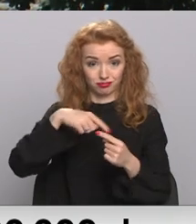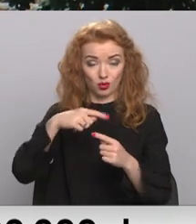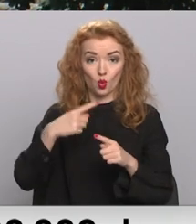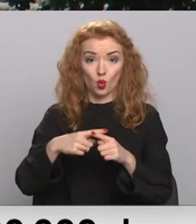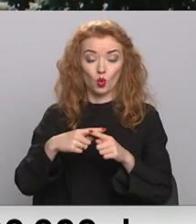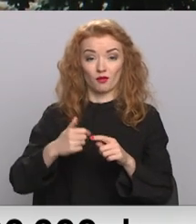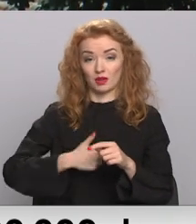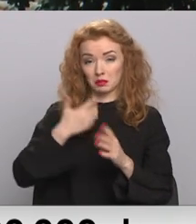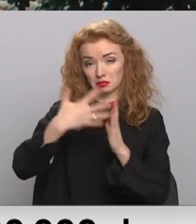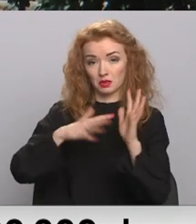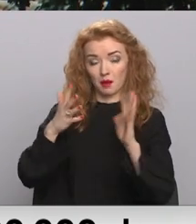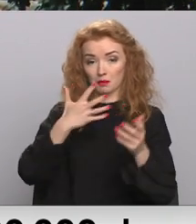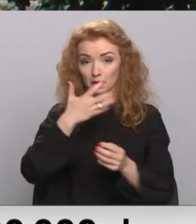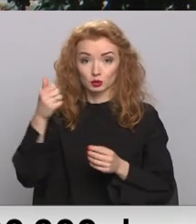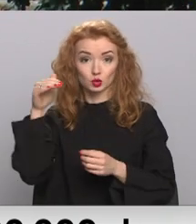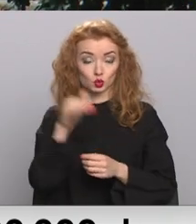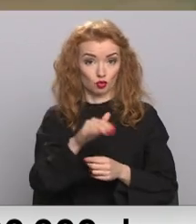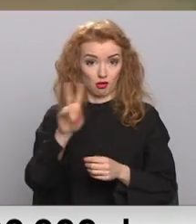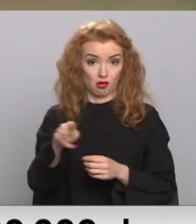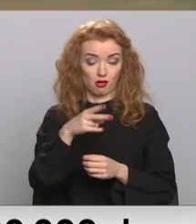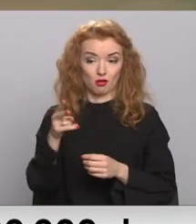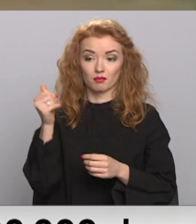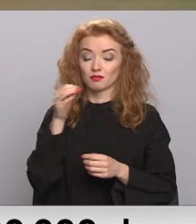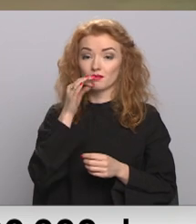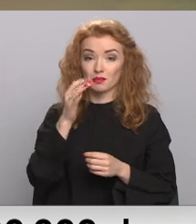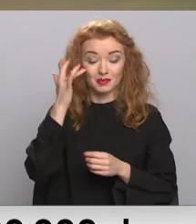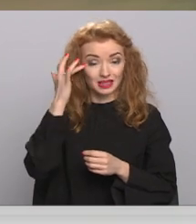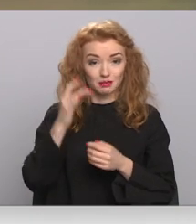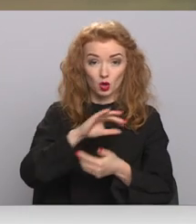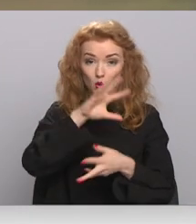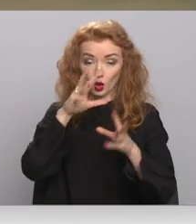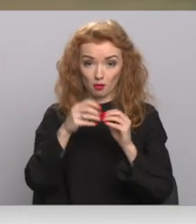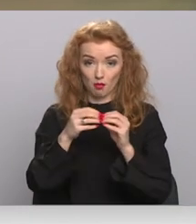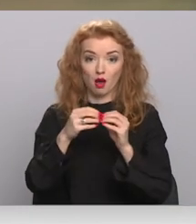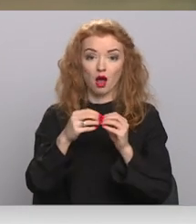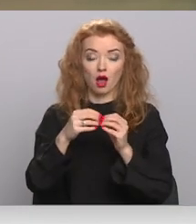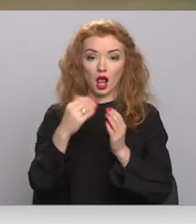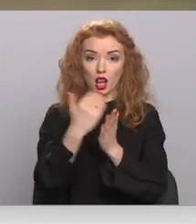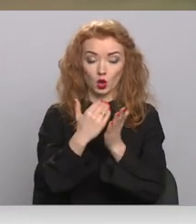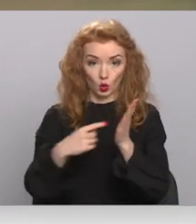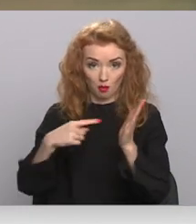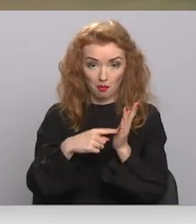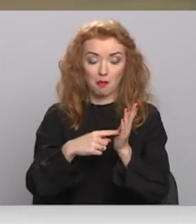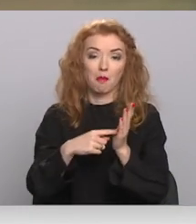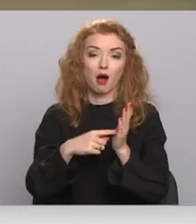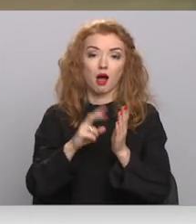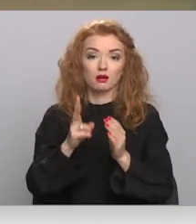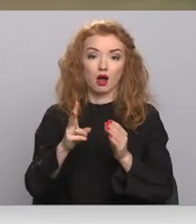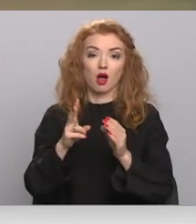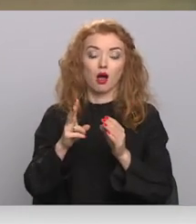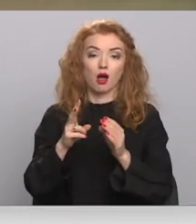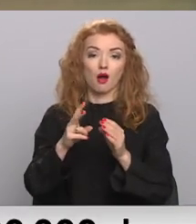uzņēmuma aplēsēm ir 500 000 eiro. Principā kopumā komerces likums paredz to, ka uzņēmumi